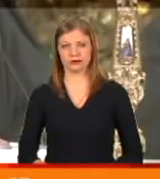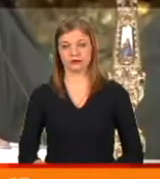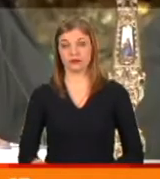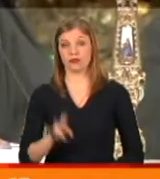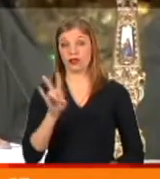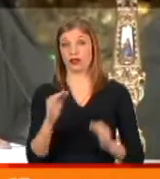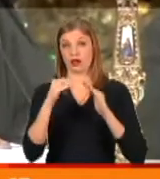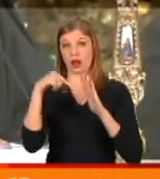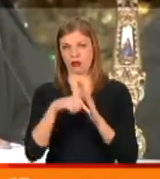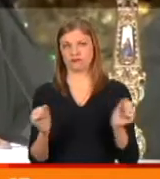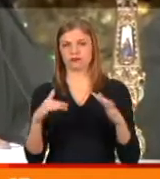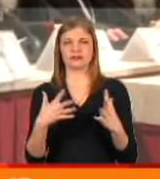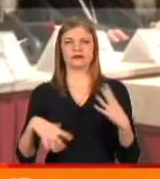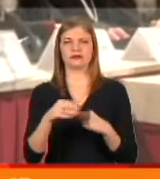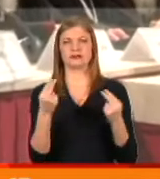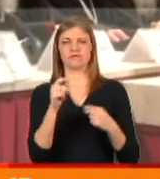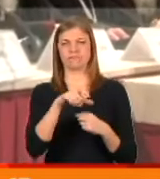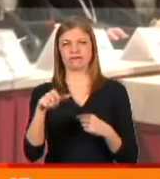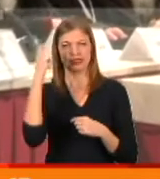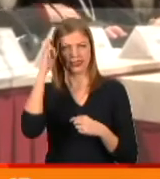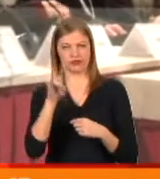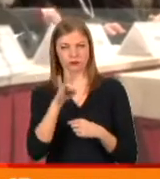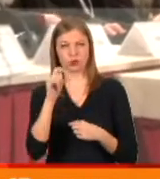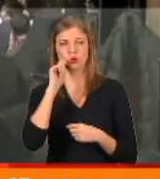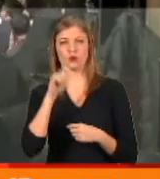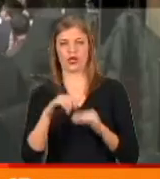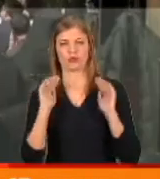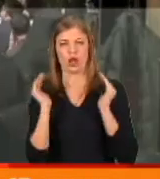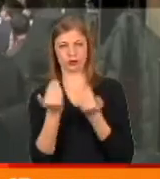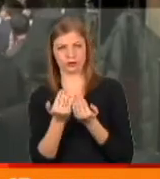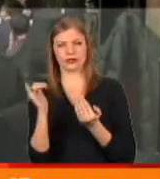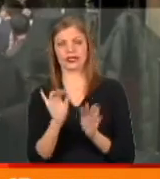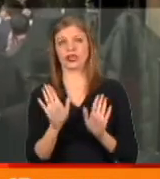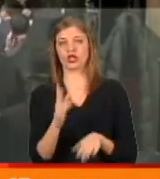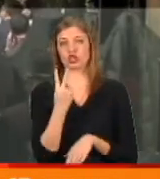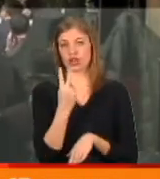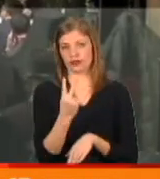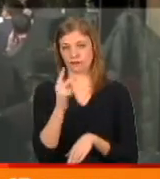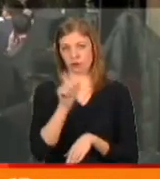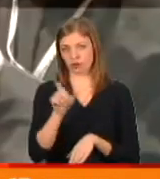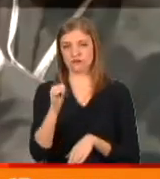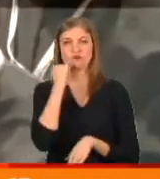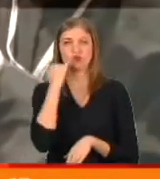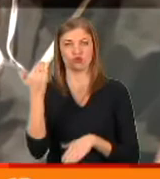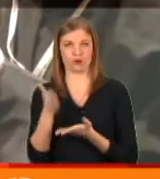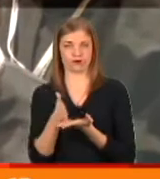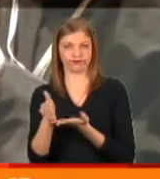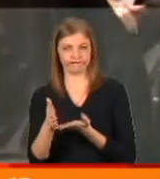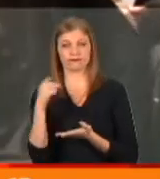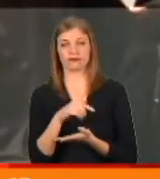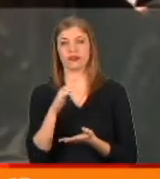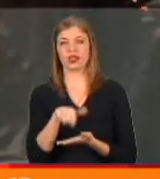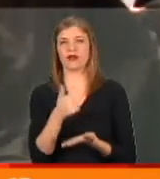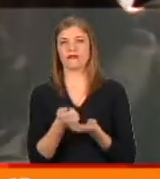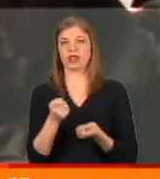В храмі зібралися всі архієреї Київського патріархату, Української автокефальної та лише двоє архієреїв Московського патріархату –